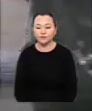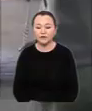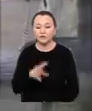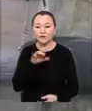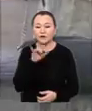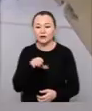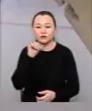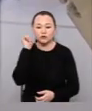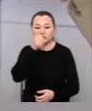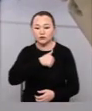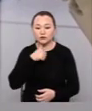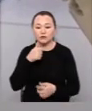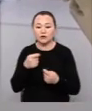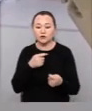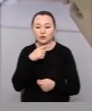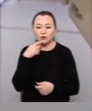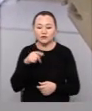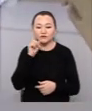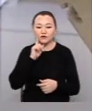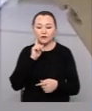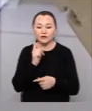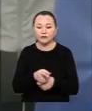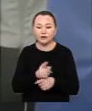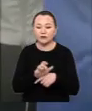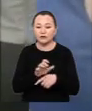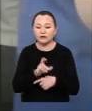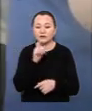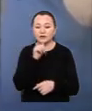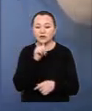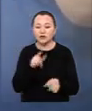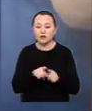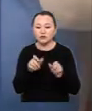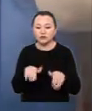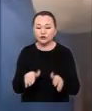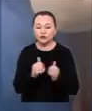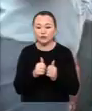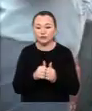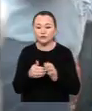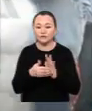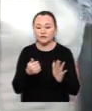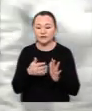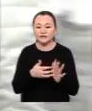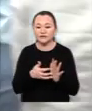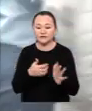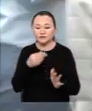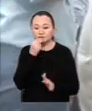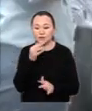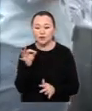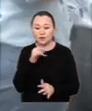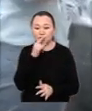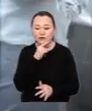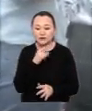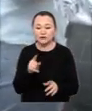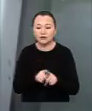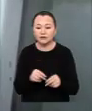В марте прошлого года правительство России временно запретило экспорт сахара. Такое решение соседей вызвало дефицит продукта в Казахстане. Тогда